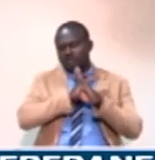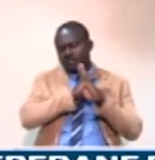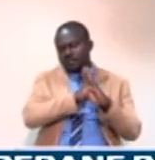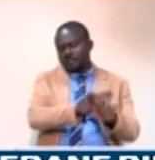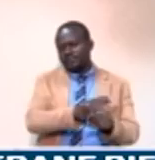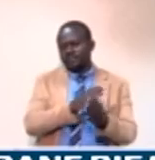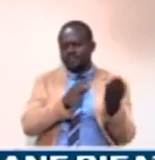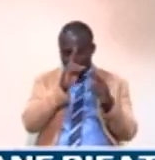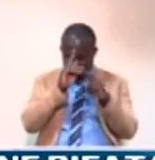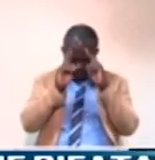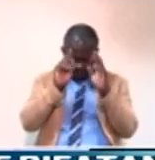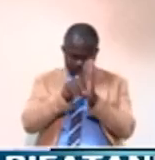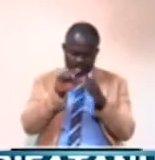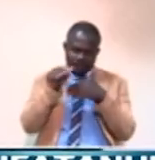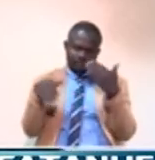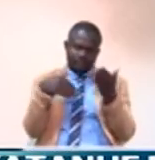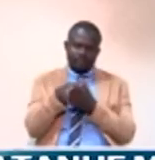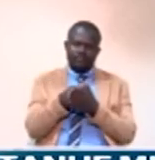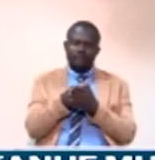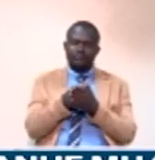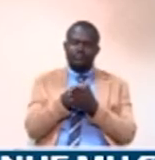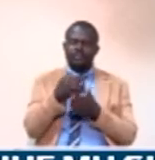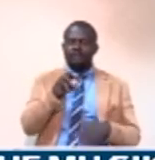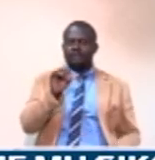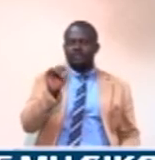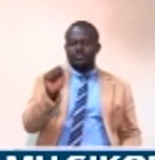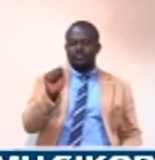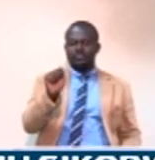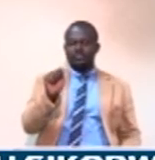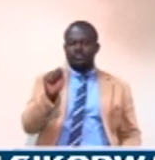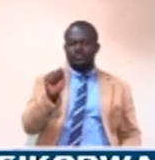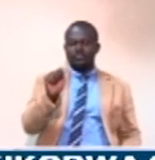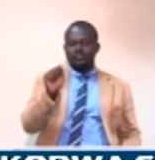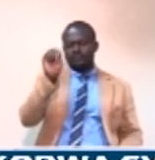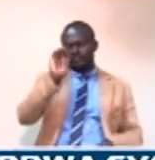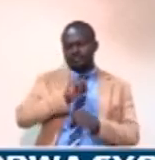COVID twubahiriza amabwiriza yose yo kwirinda iki cyorezo. Ndi Gloria Mukamabano, Imana ibarinde.